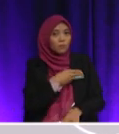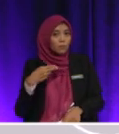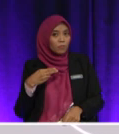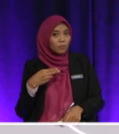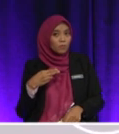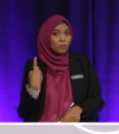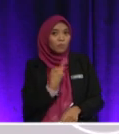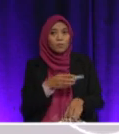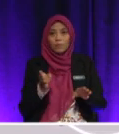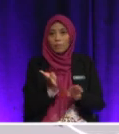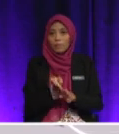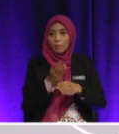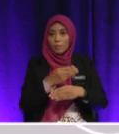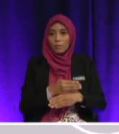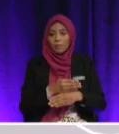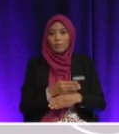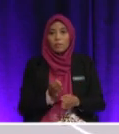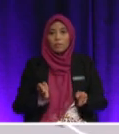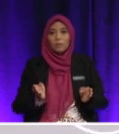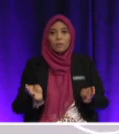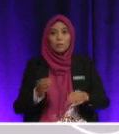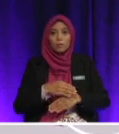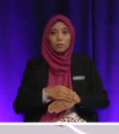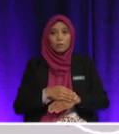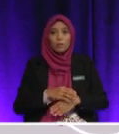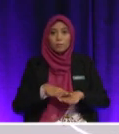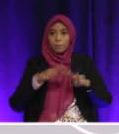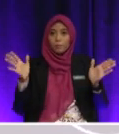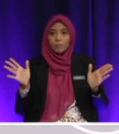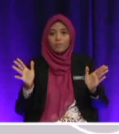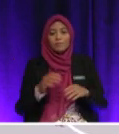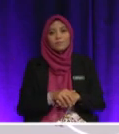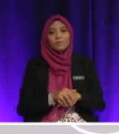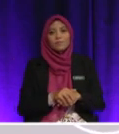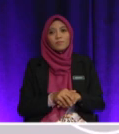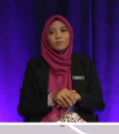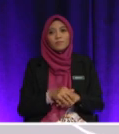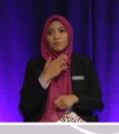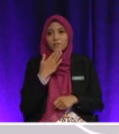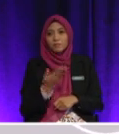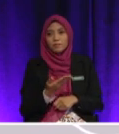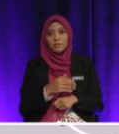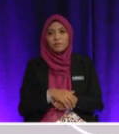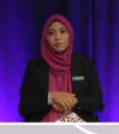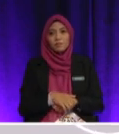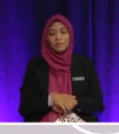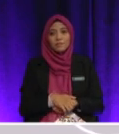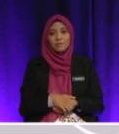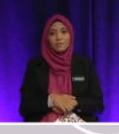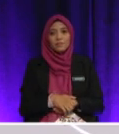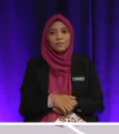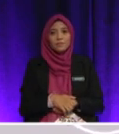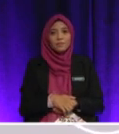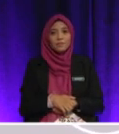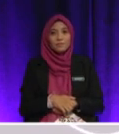melayu-rayu yang bebas dari kuasa asing hidup Melayu Raya sekian terima kasih itu pidato